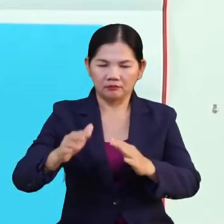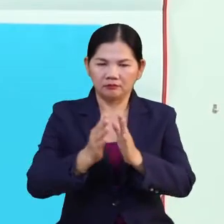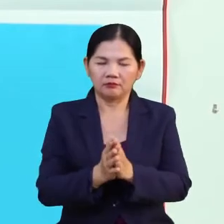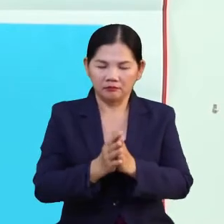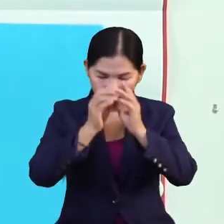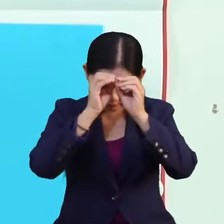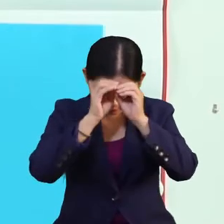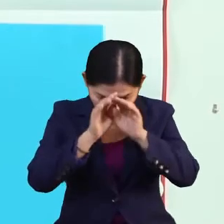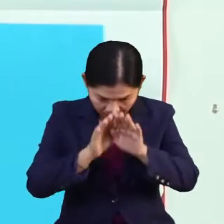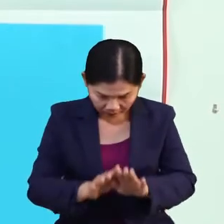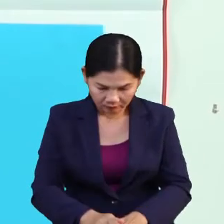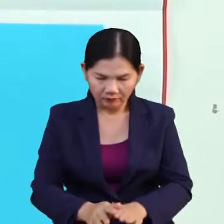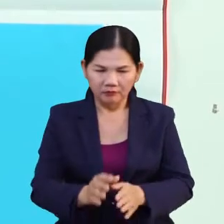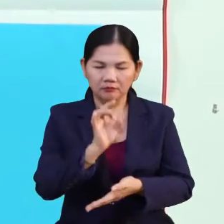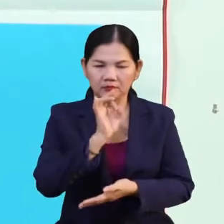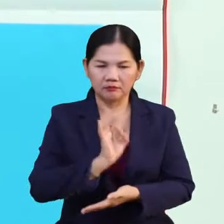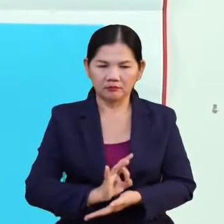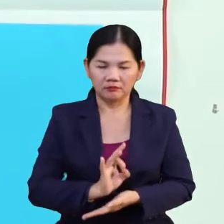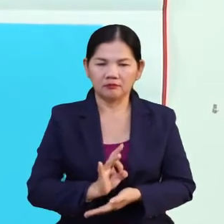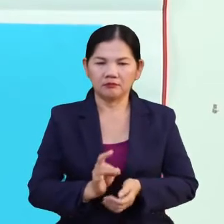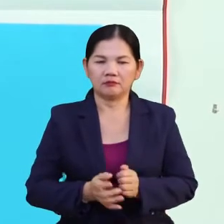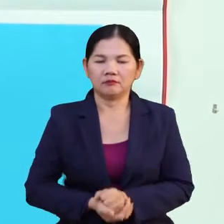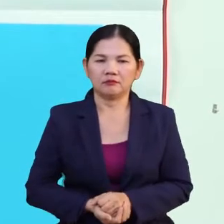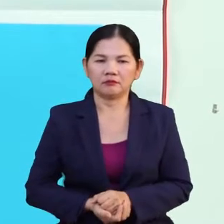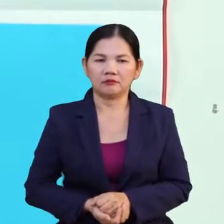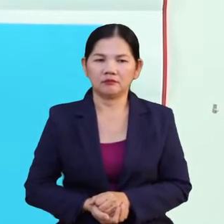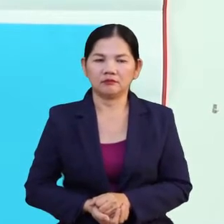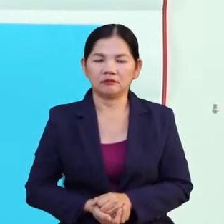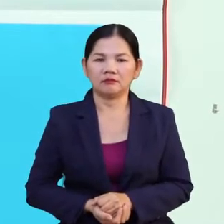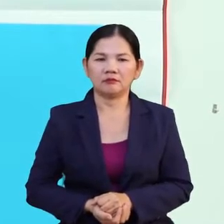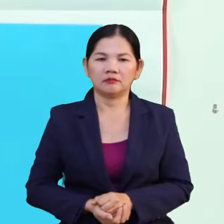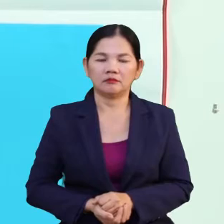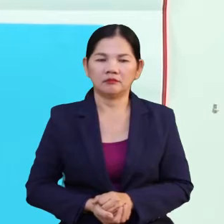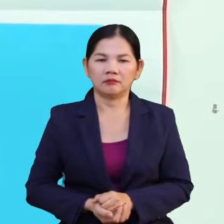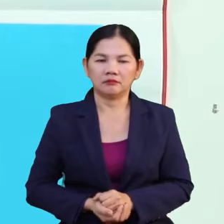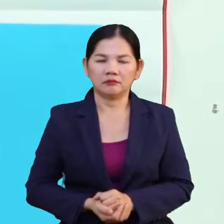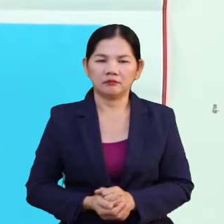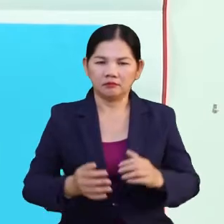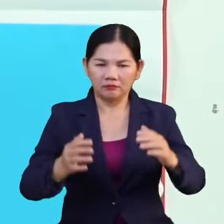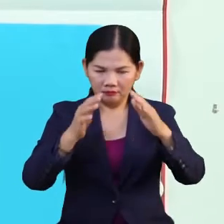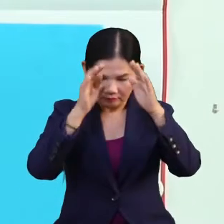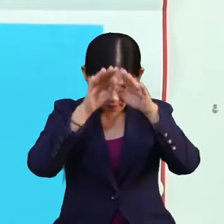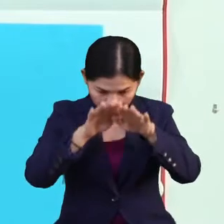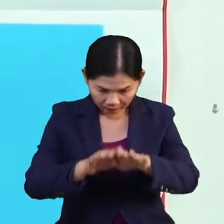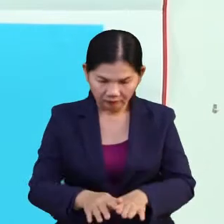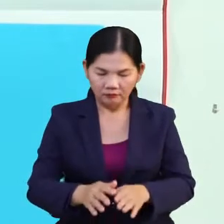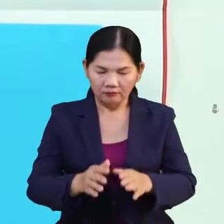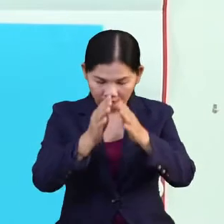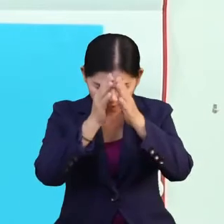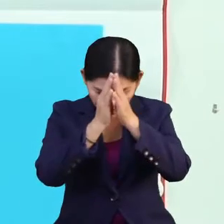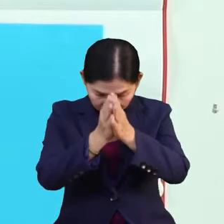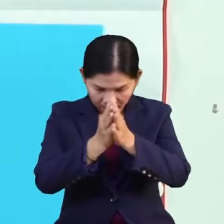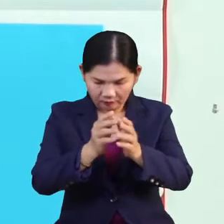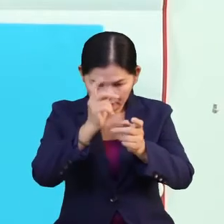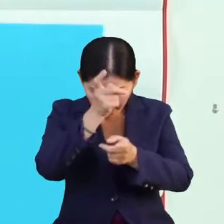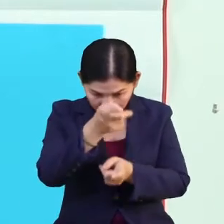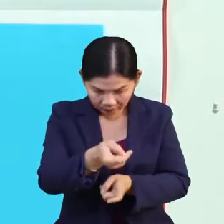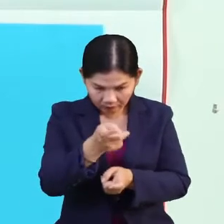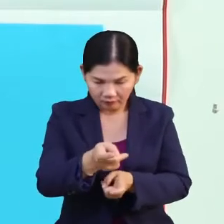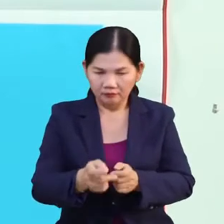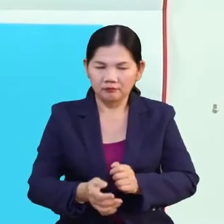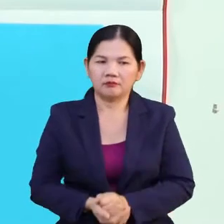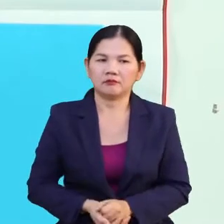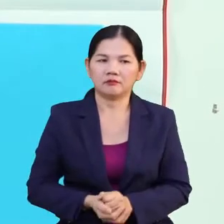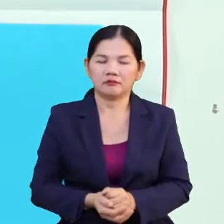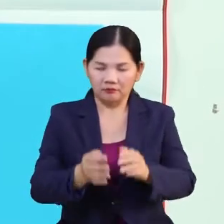ចាស់គោរពនៅព្រះពុទ្ធសាសនារបស់យើងមែនទេកូនចាតើយើងទៅដល់វត្តយើងទៅតែគោរពហើយចាគោរពនោះគឺម៉េច